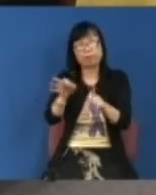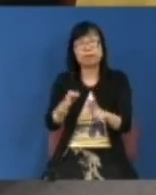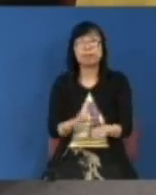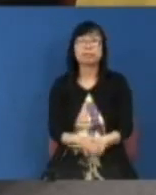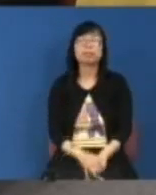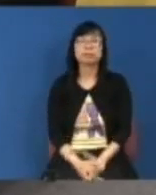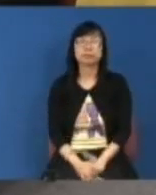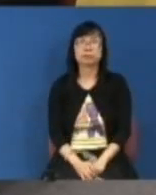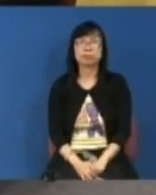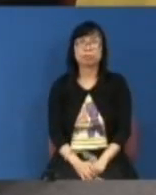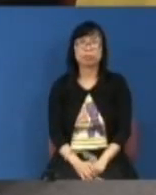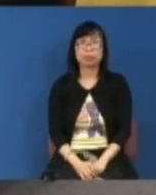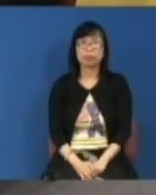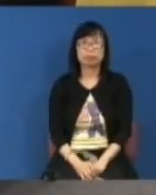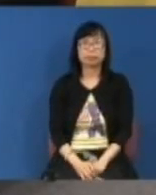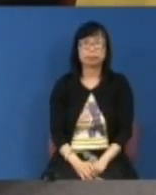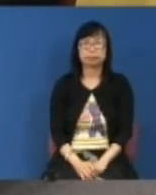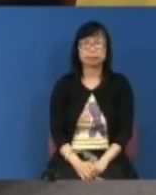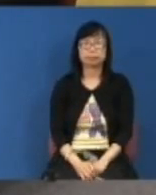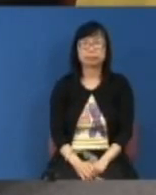嗎？